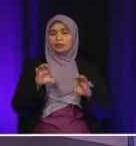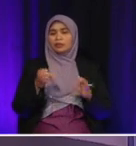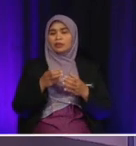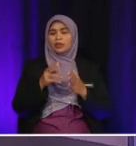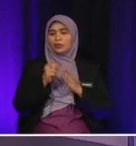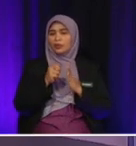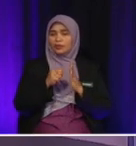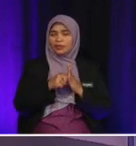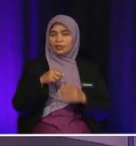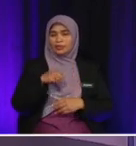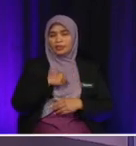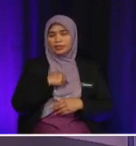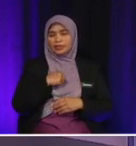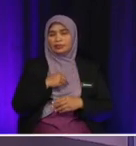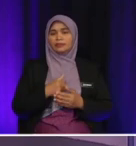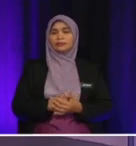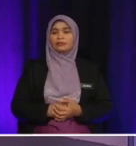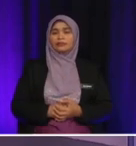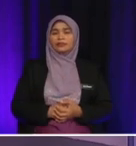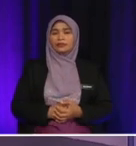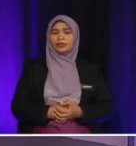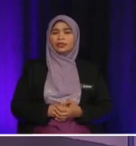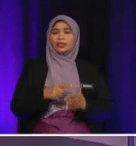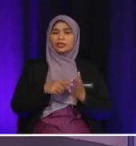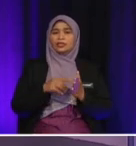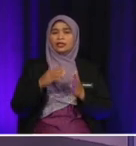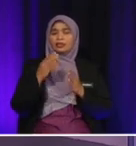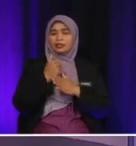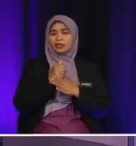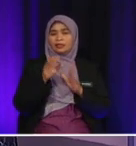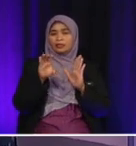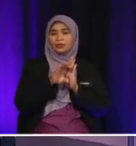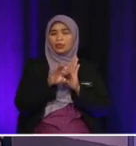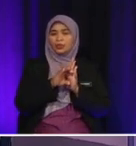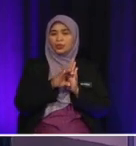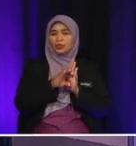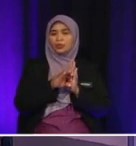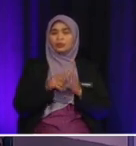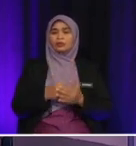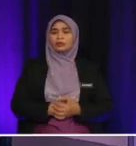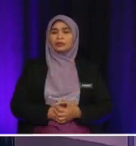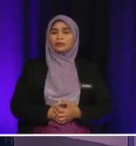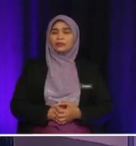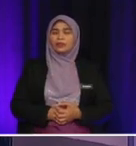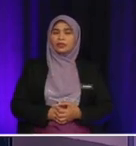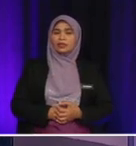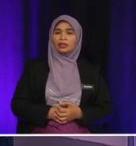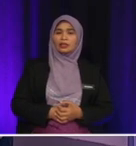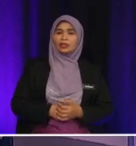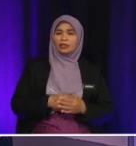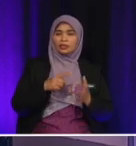tampalkan di mana-mana Oke jadi ini antara contoh ya kemudian kita lihat ya kerajaan ini